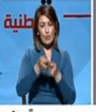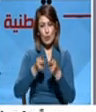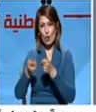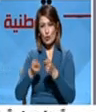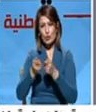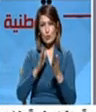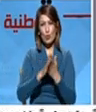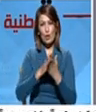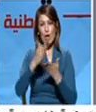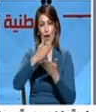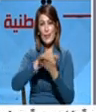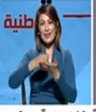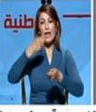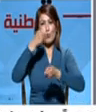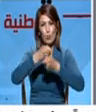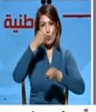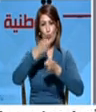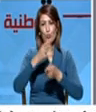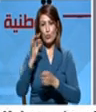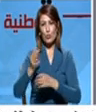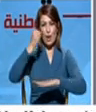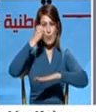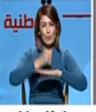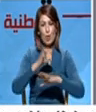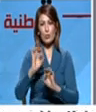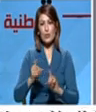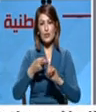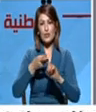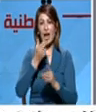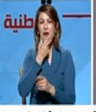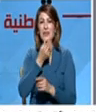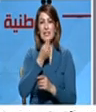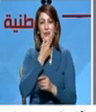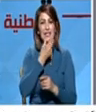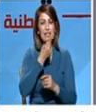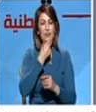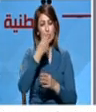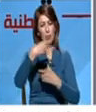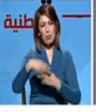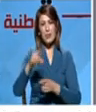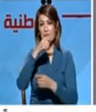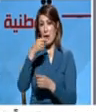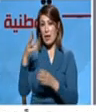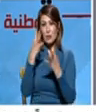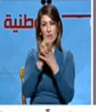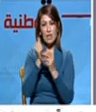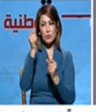والبنوك وبالمناسبه نشكره القطاع البنكي اللي يسهل عمليه ال ال السحب هادي مجانا